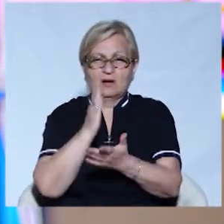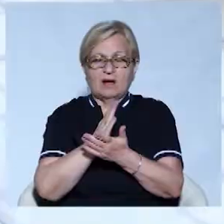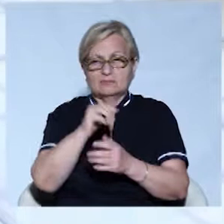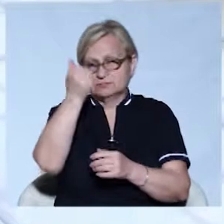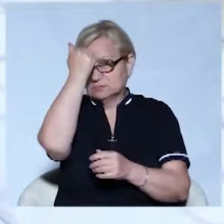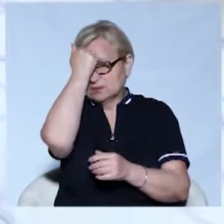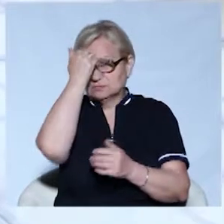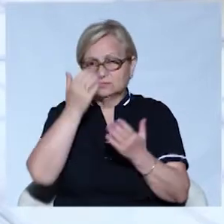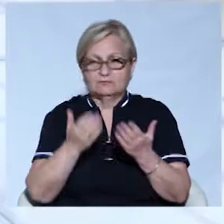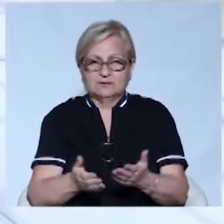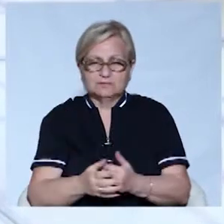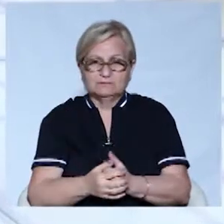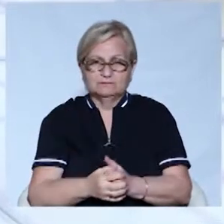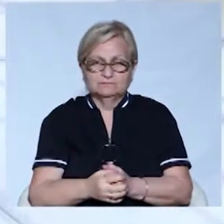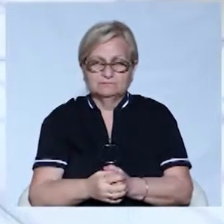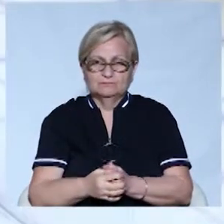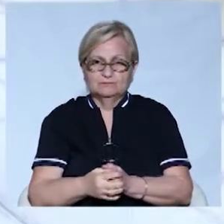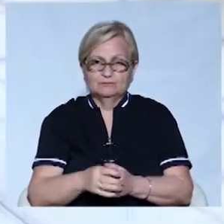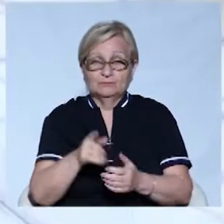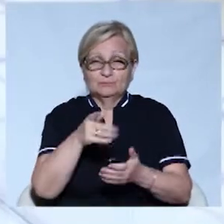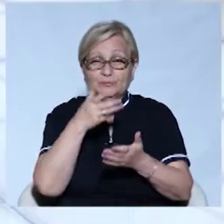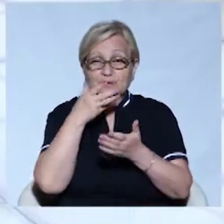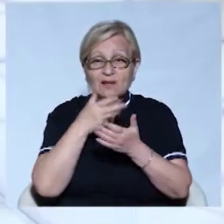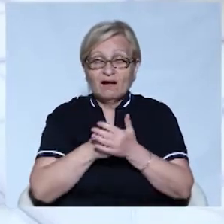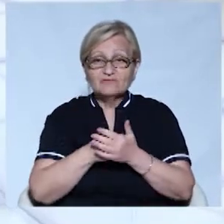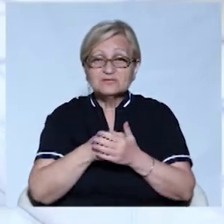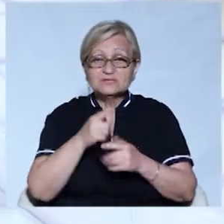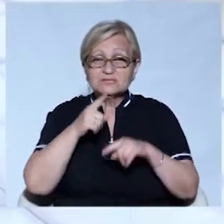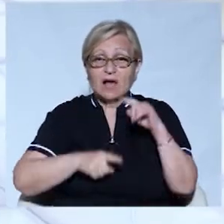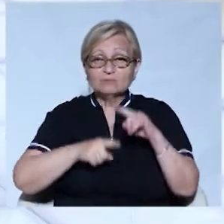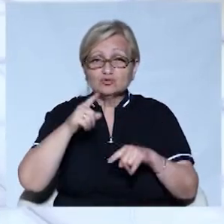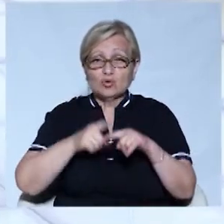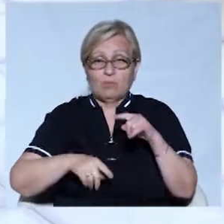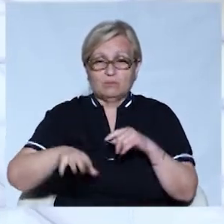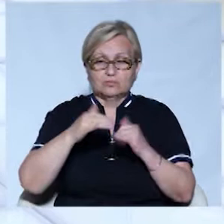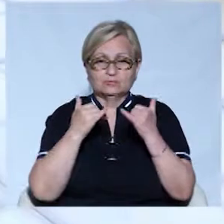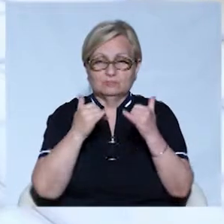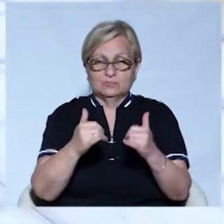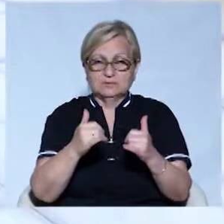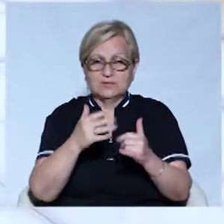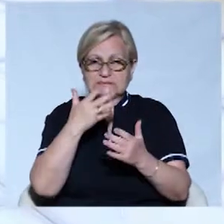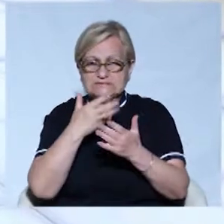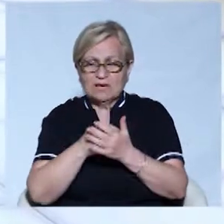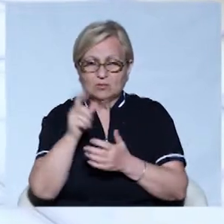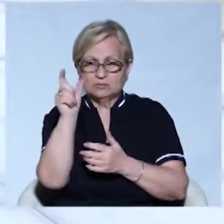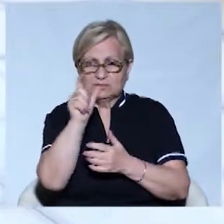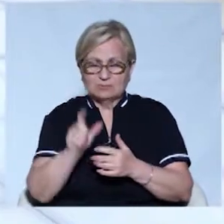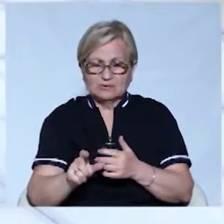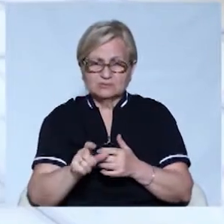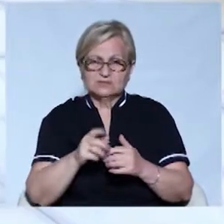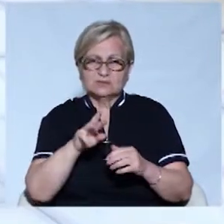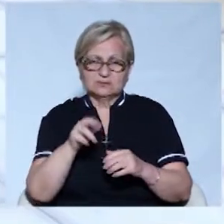სახსოვარი. აი, თავის სამშობლოს მიუძღვნა საკუთარი პოეზიაც და